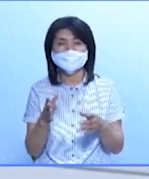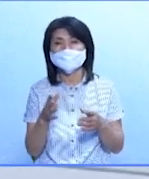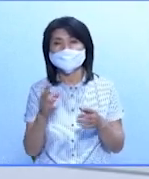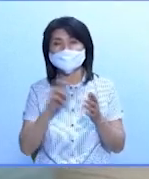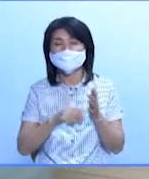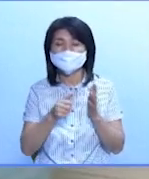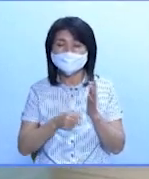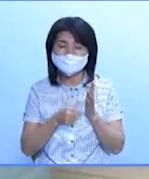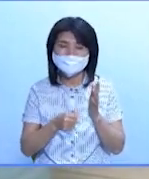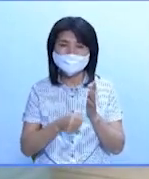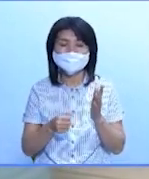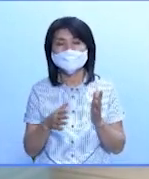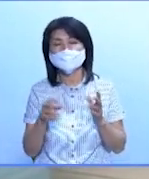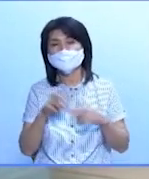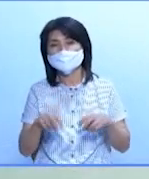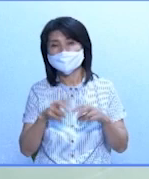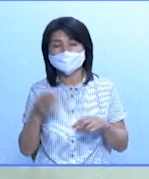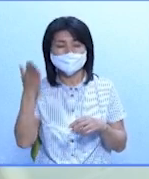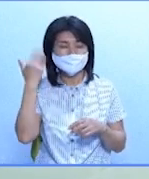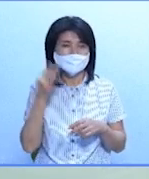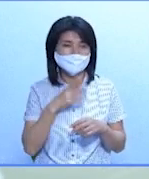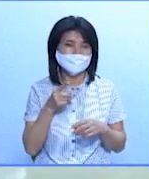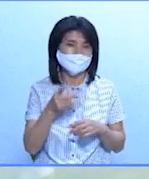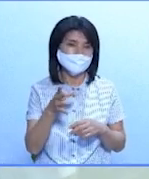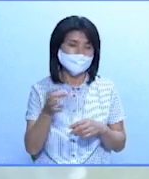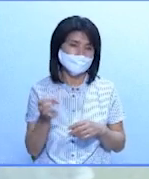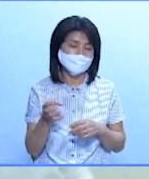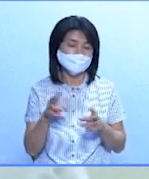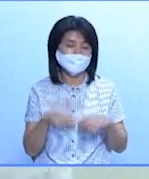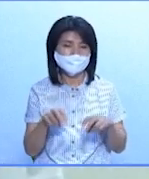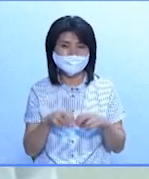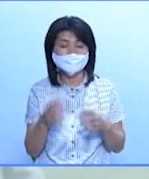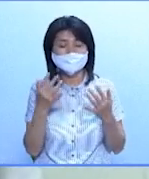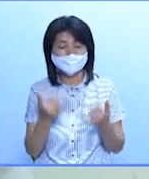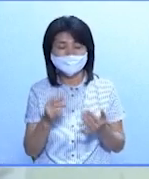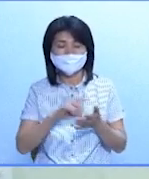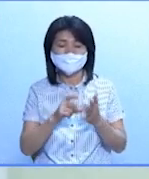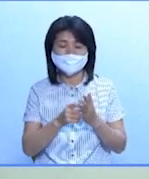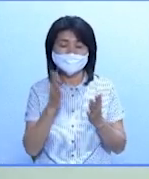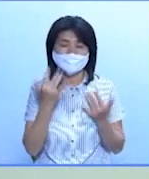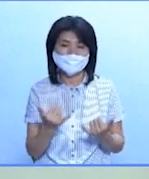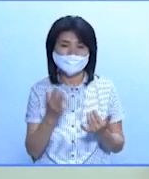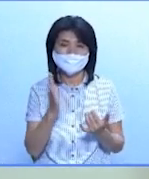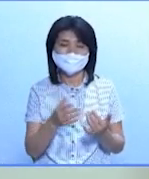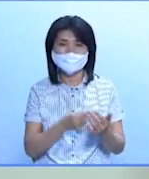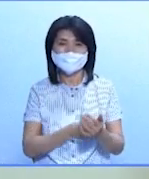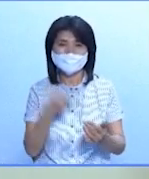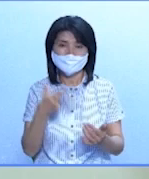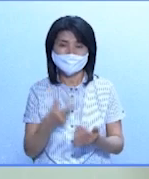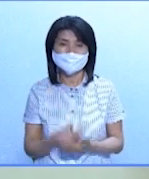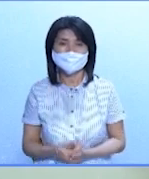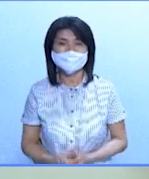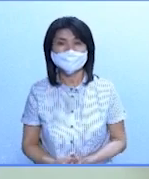Ранее доходило до 1500. Мы находимся в комнате забора, и прямо сейчас у меня будут брать анализ на